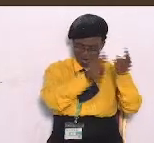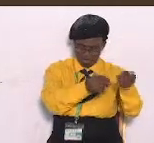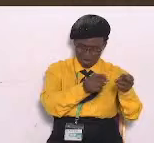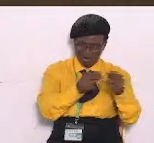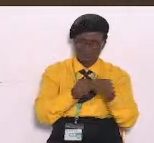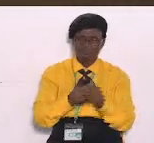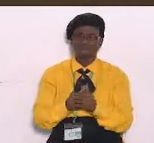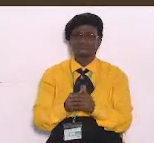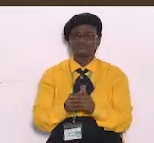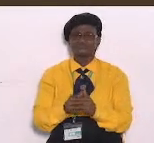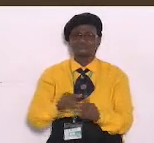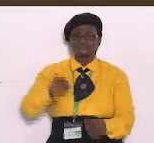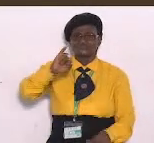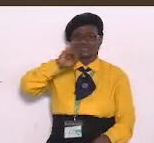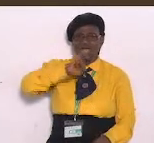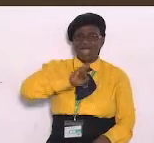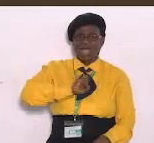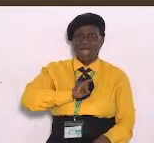vase d'honneur